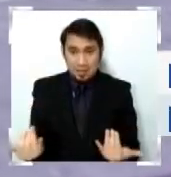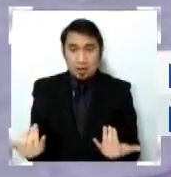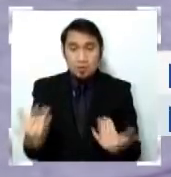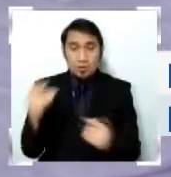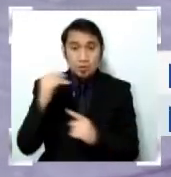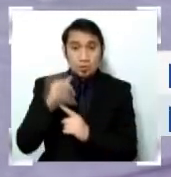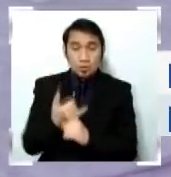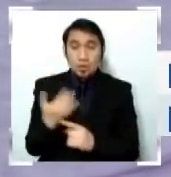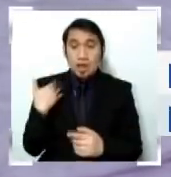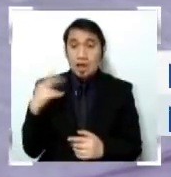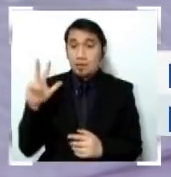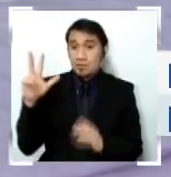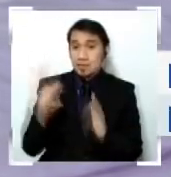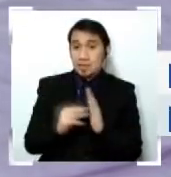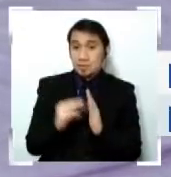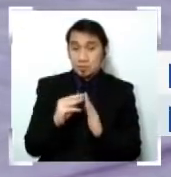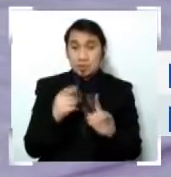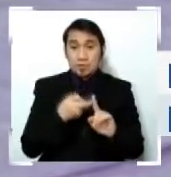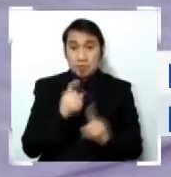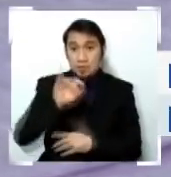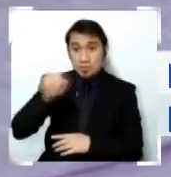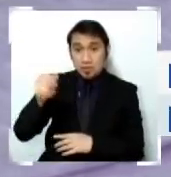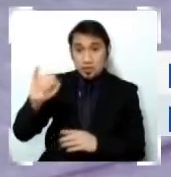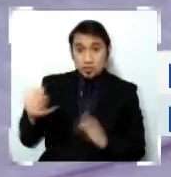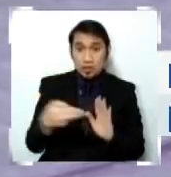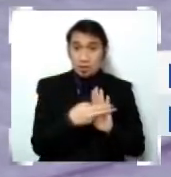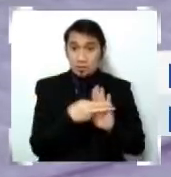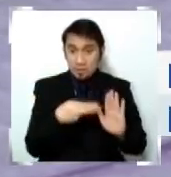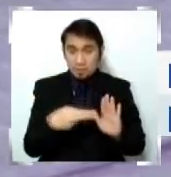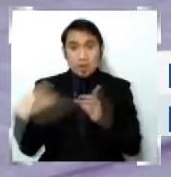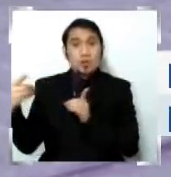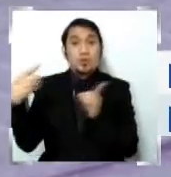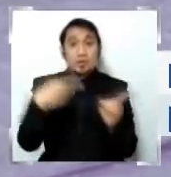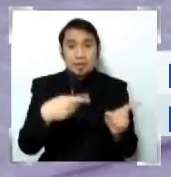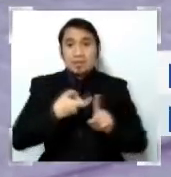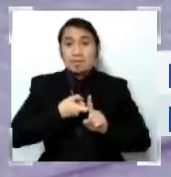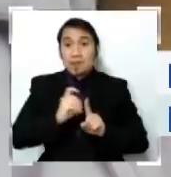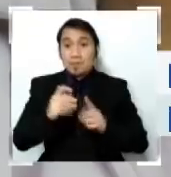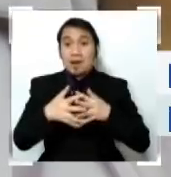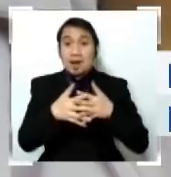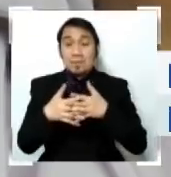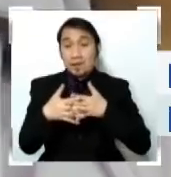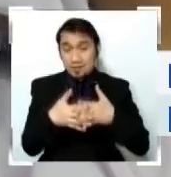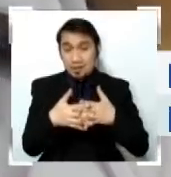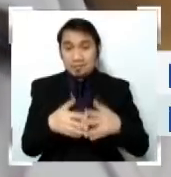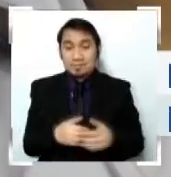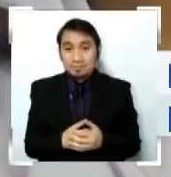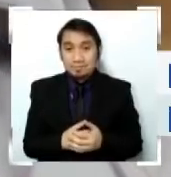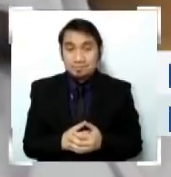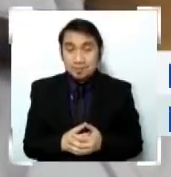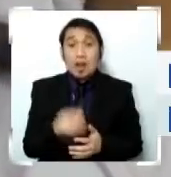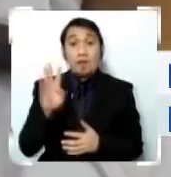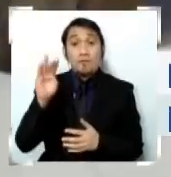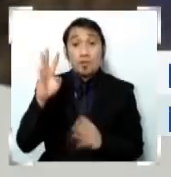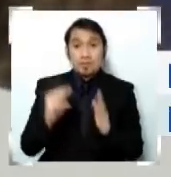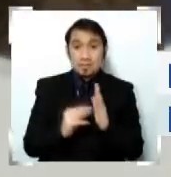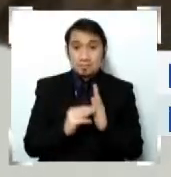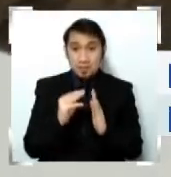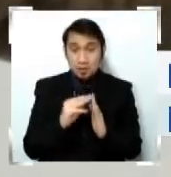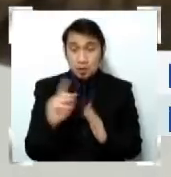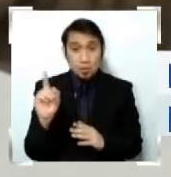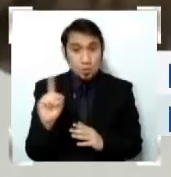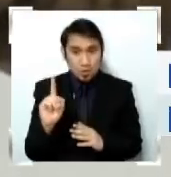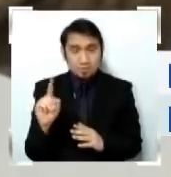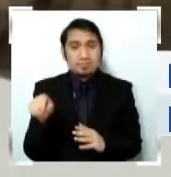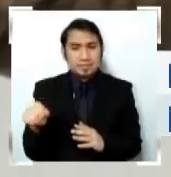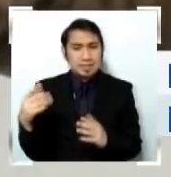million doses mula sa Johnson & Johnson na donasyon ng Amerika sa pamamagitan ng COVAX. 14 million doses naman ng bakuna ang